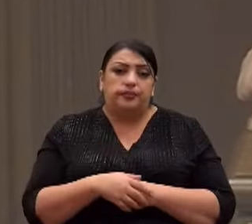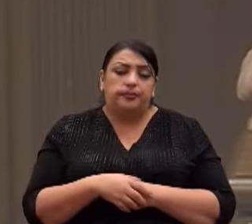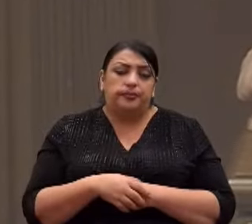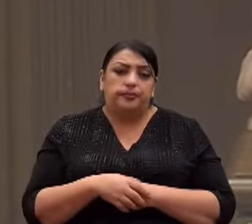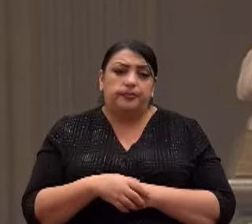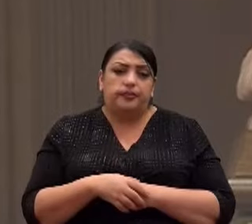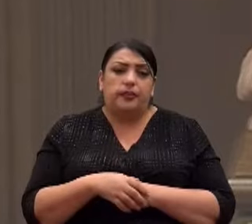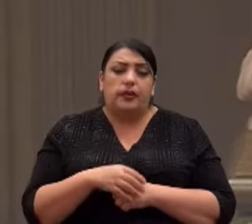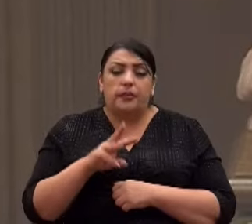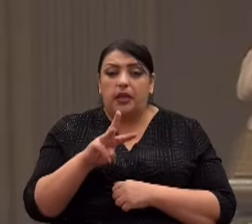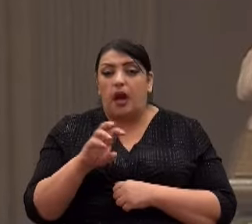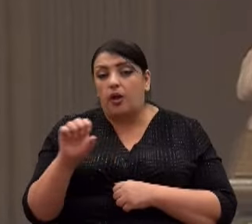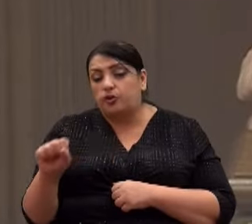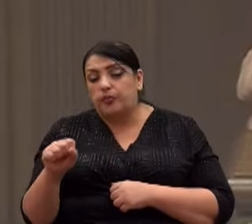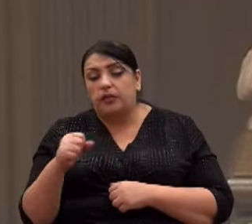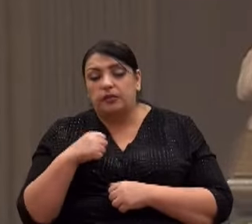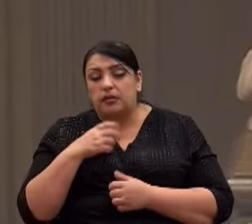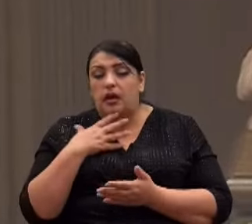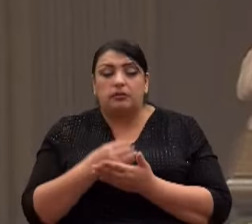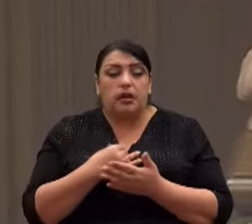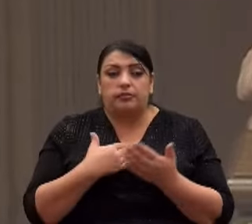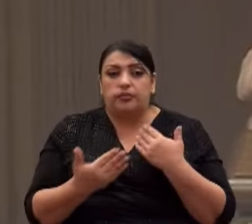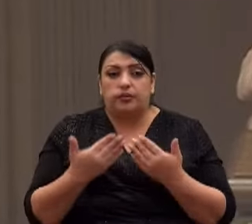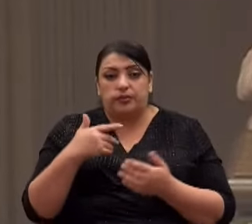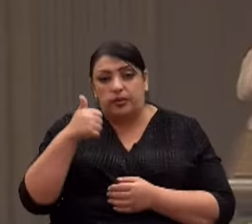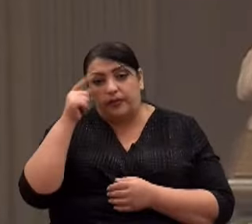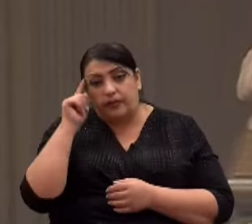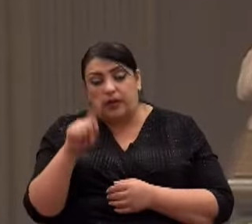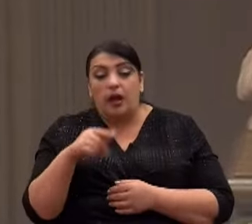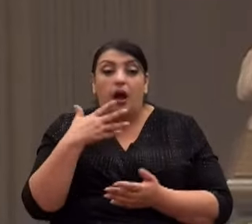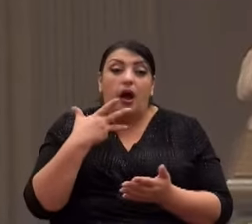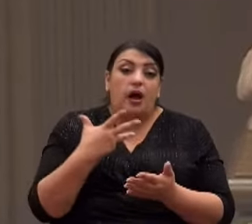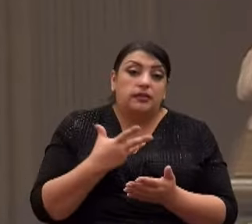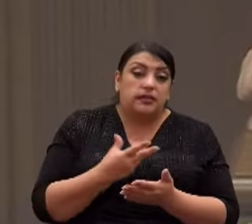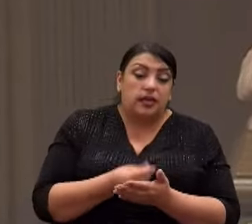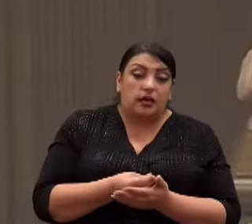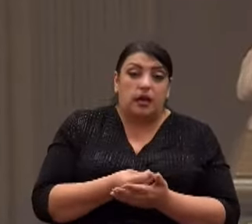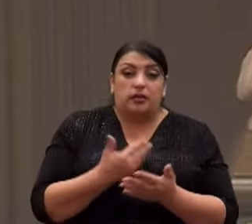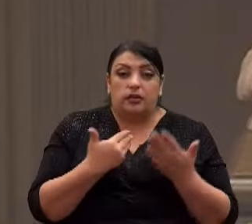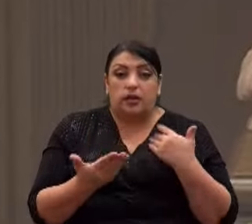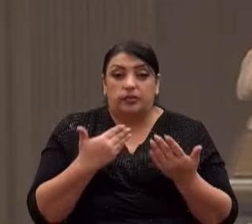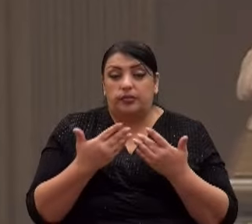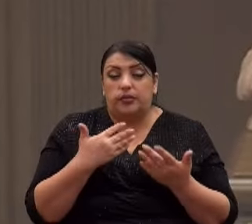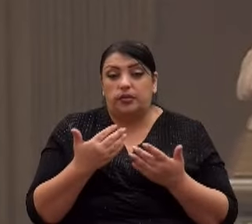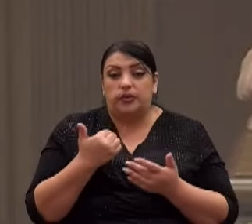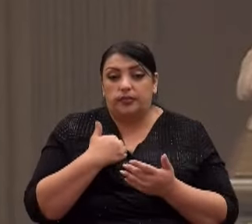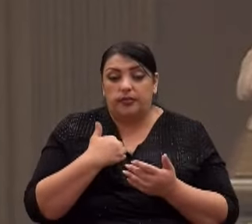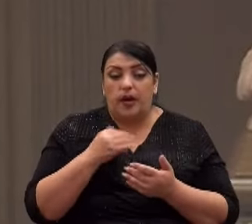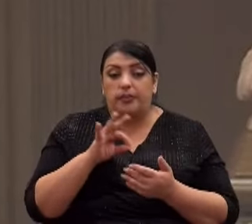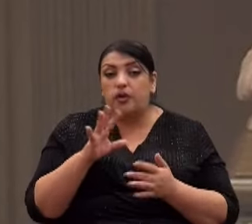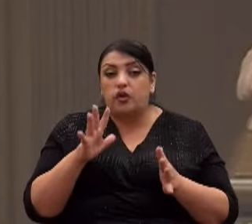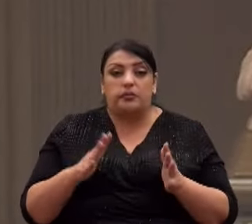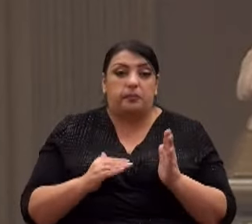Միքայել Արզումանյանին անձամբ և իմ համար մարդկային շփումներն ու անձնական հարաբերությունները շատ բարձր նշանակություն